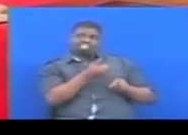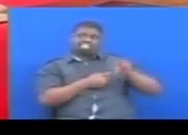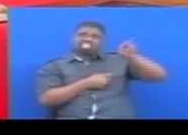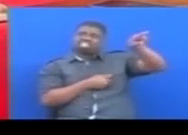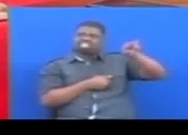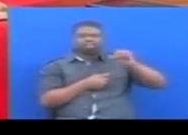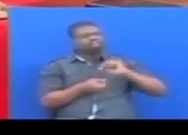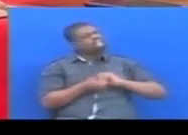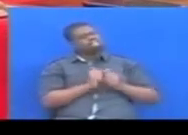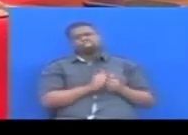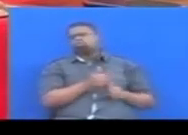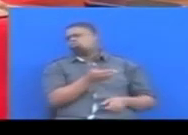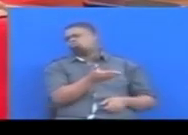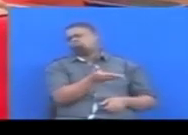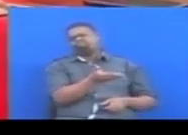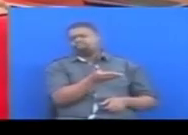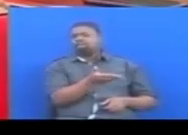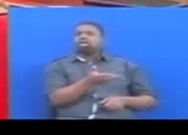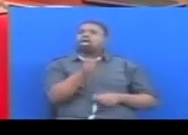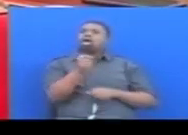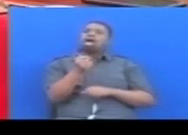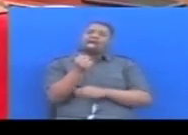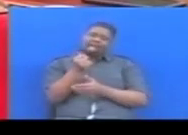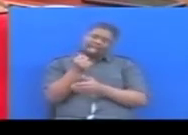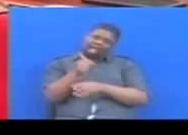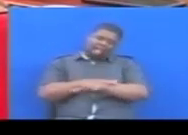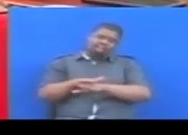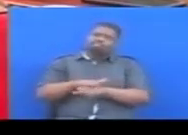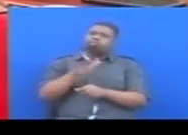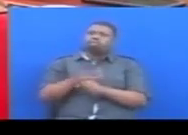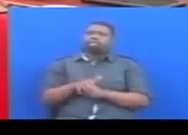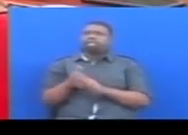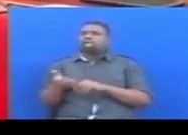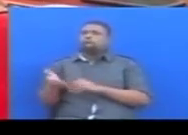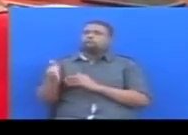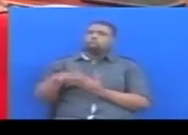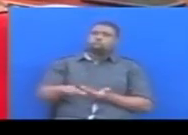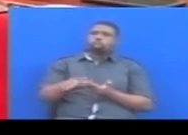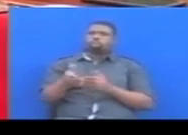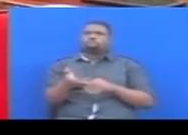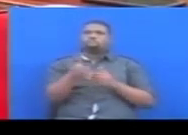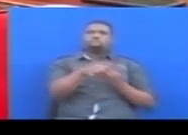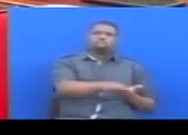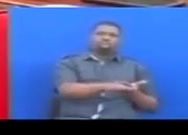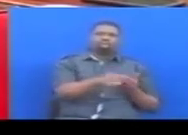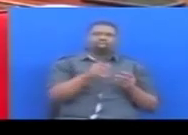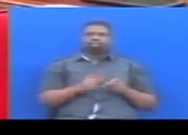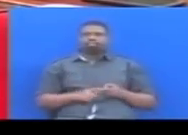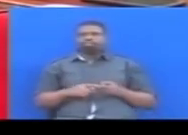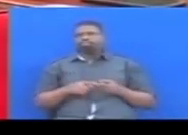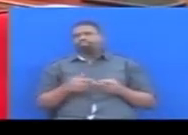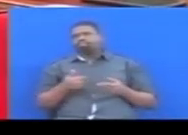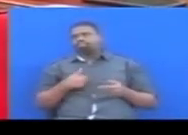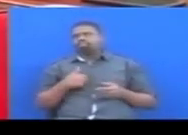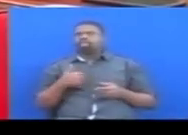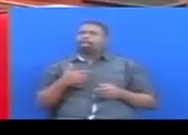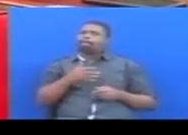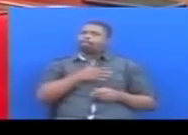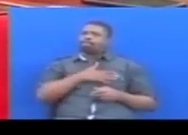ni tatizo. Albino wengi wanaangamia kutokana na saratani. Ningependa tu